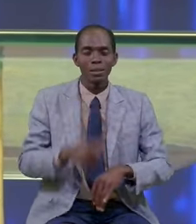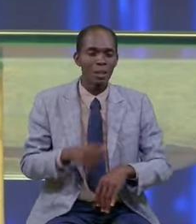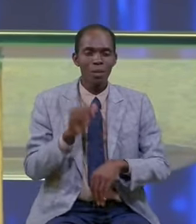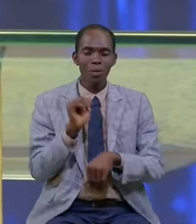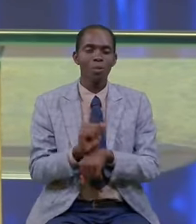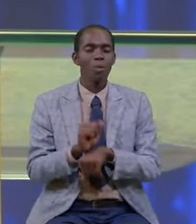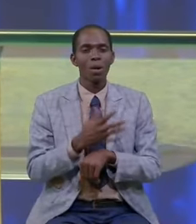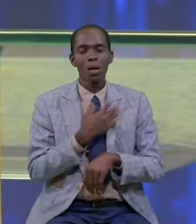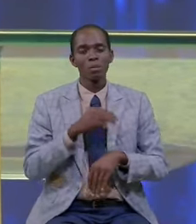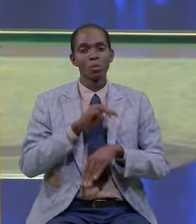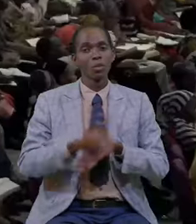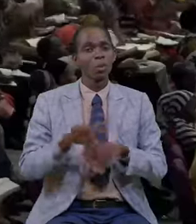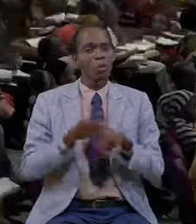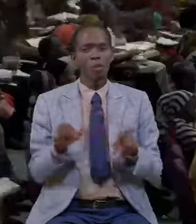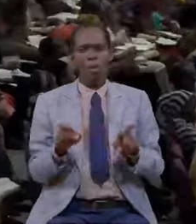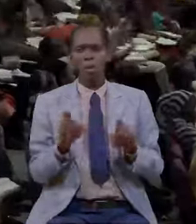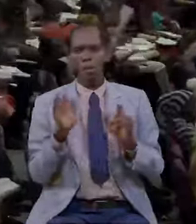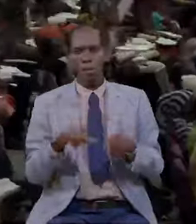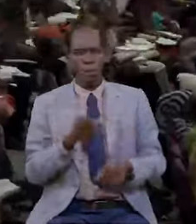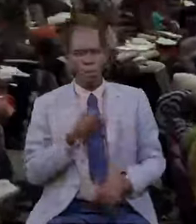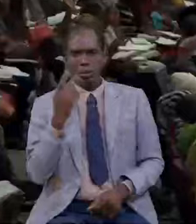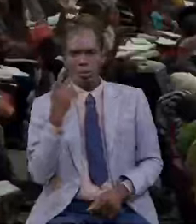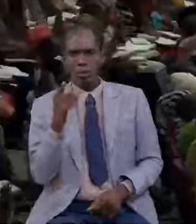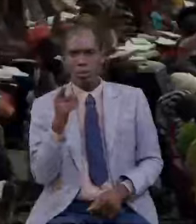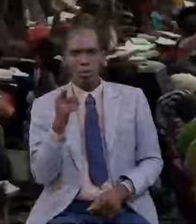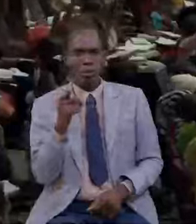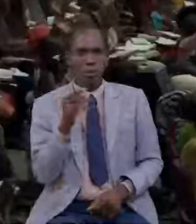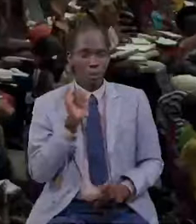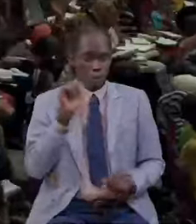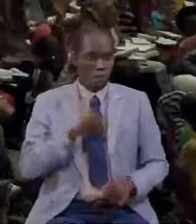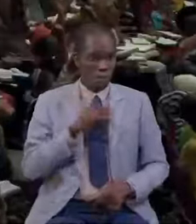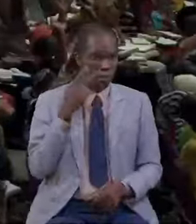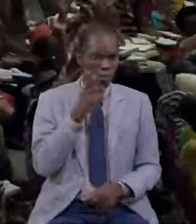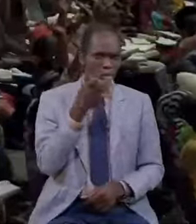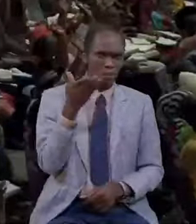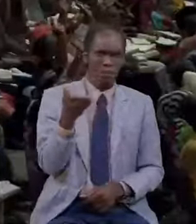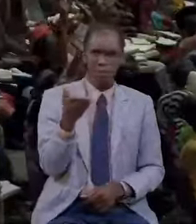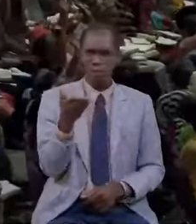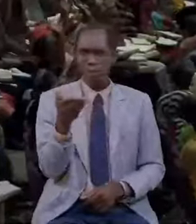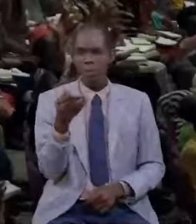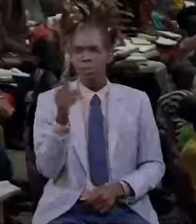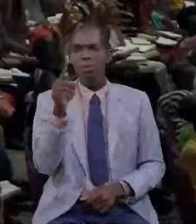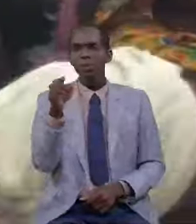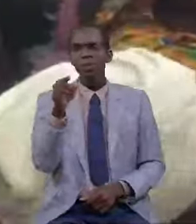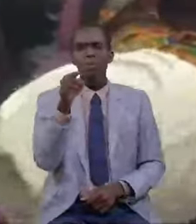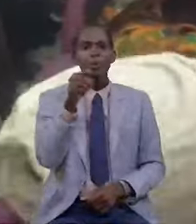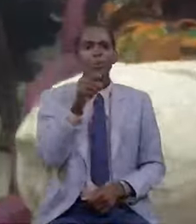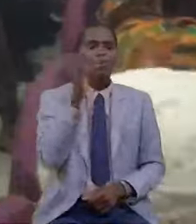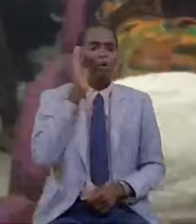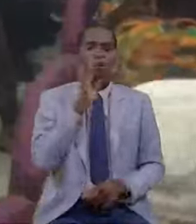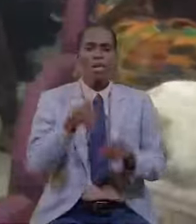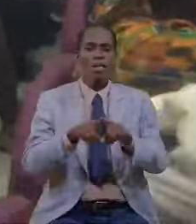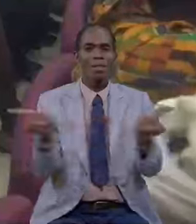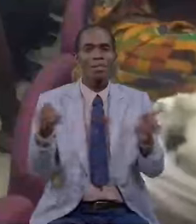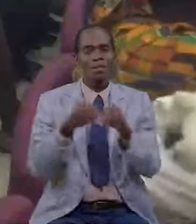l'œuvre des derniers temps. Mais est-ce que je vous vois là-bas? Est-ce que je peux vous voir là-bas? Vous là, vous serez différents.